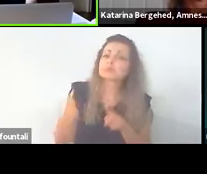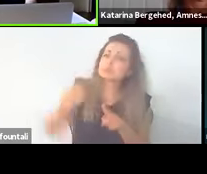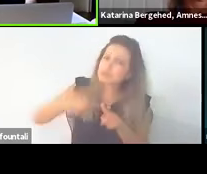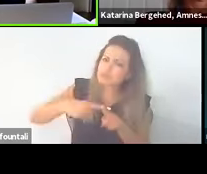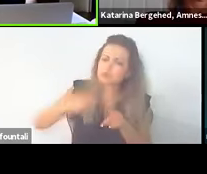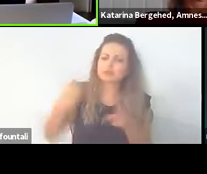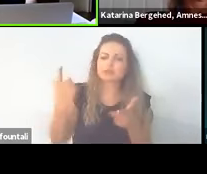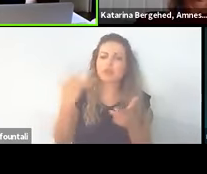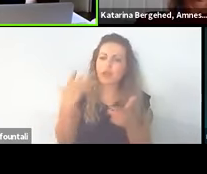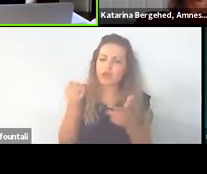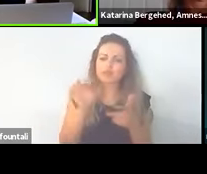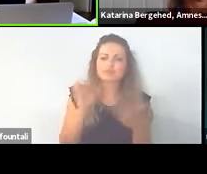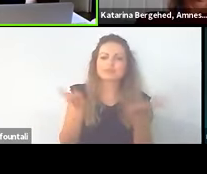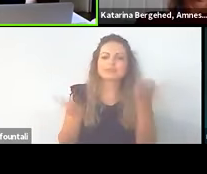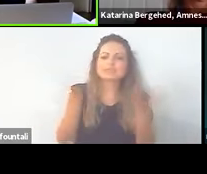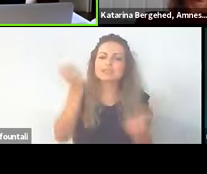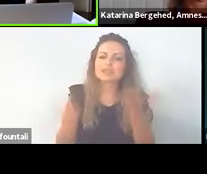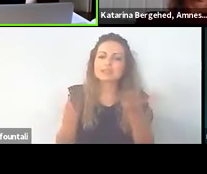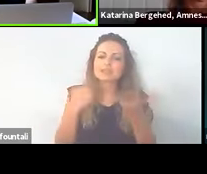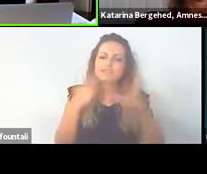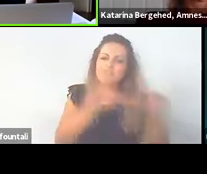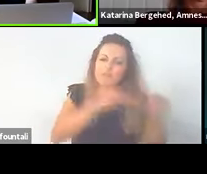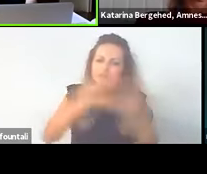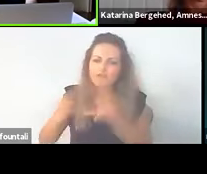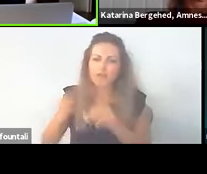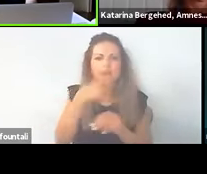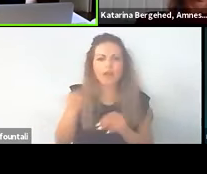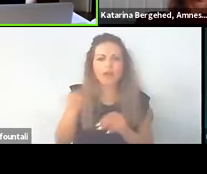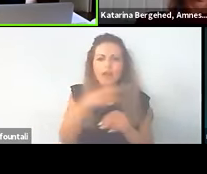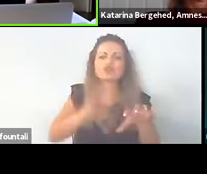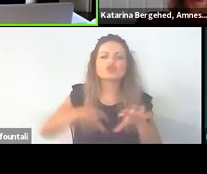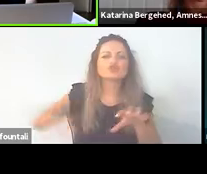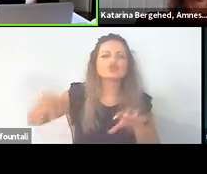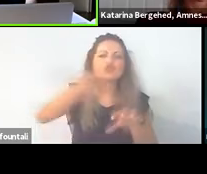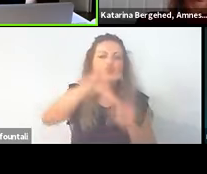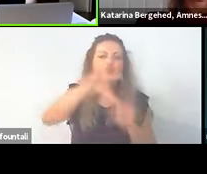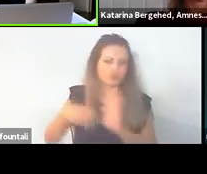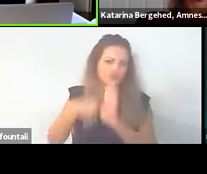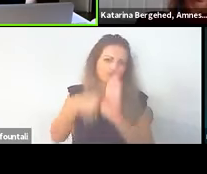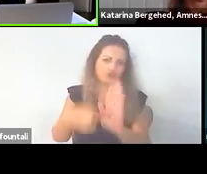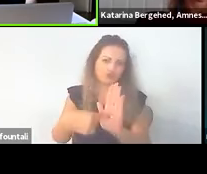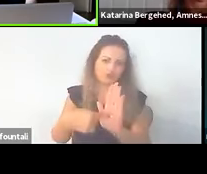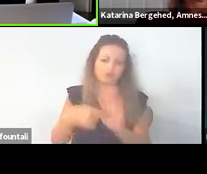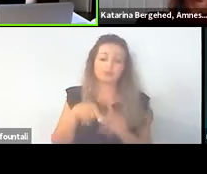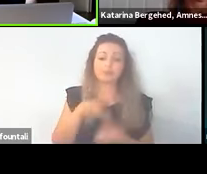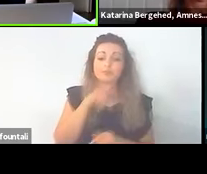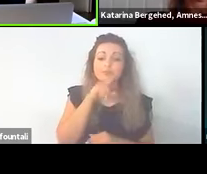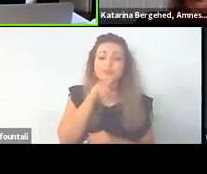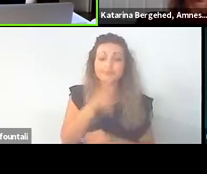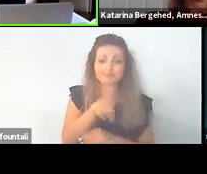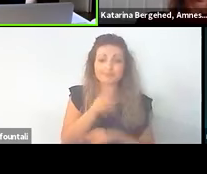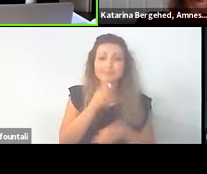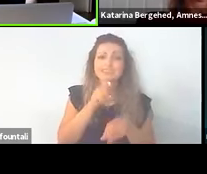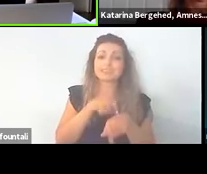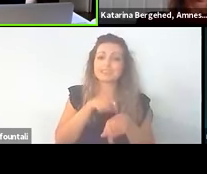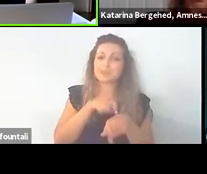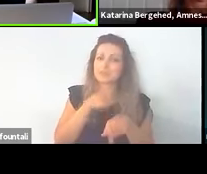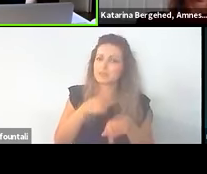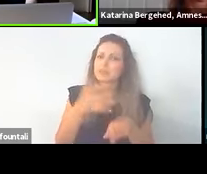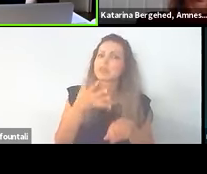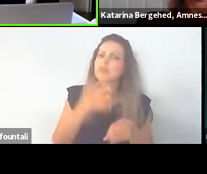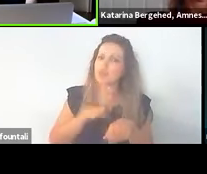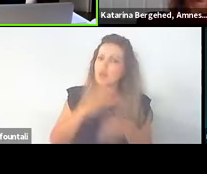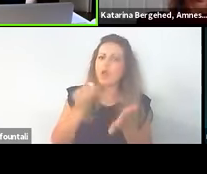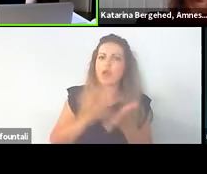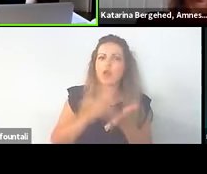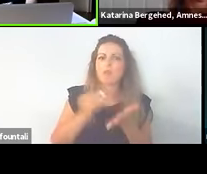ομοιότητες και διαφορές των κατατόπους παραδειγμάτων παρέμβασης. Σε αυτό το σημείο θα ήθελα επίσης να σας